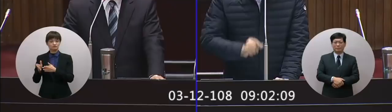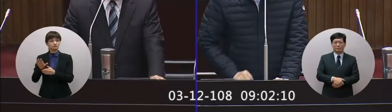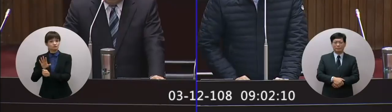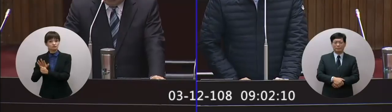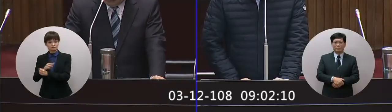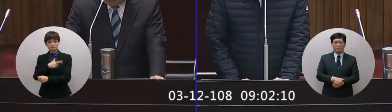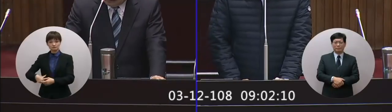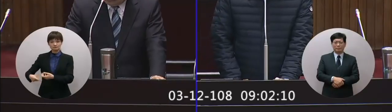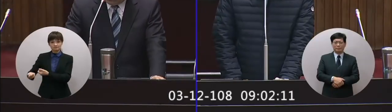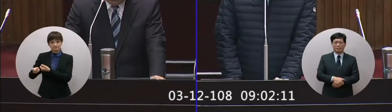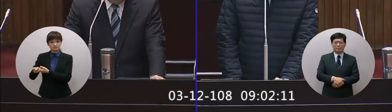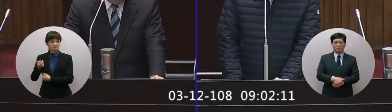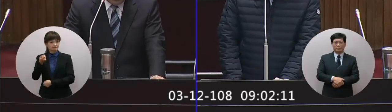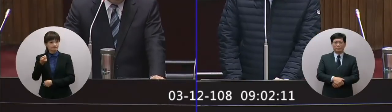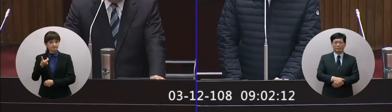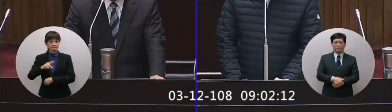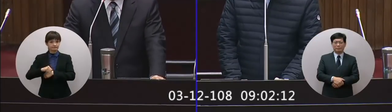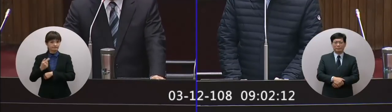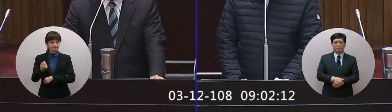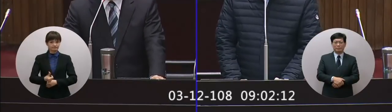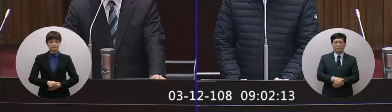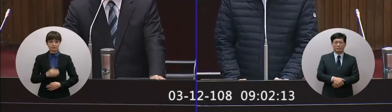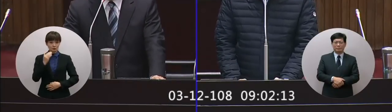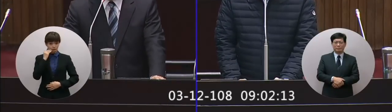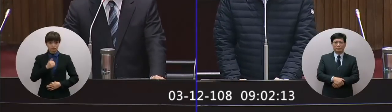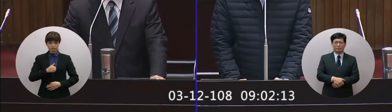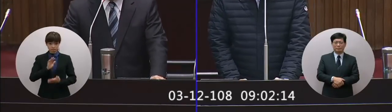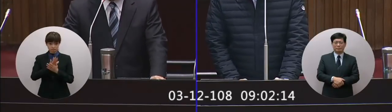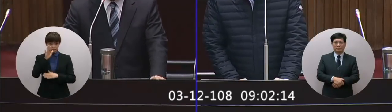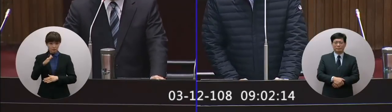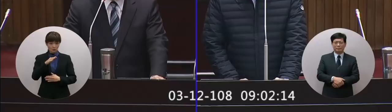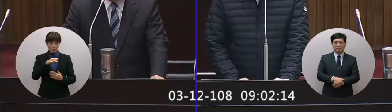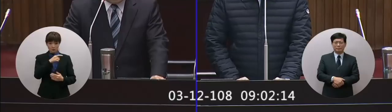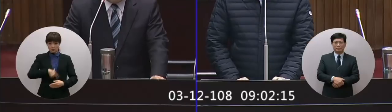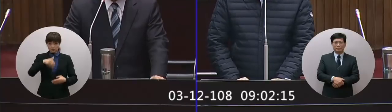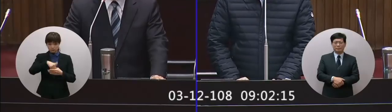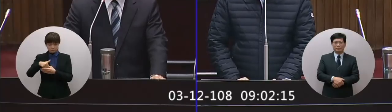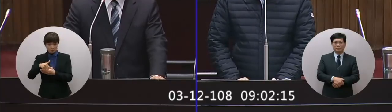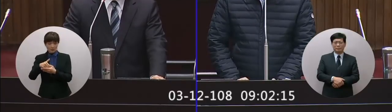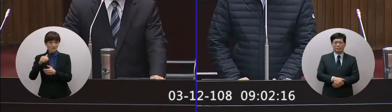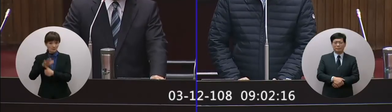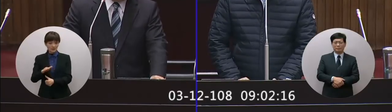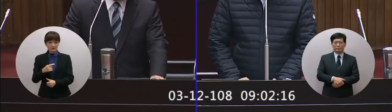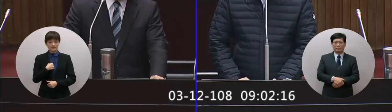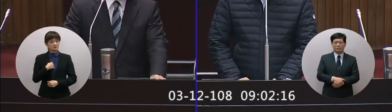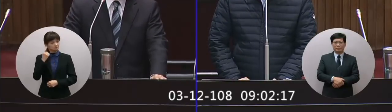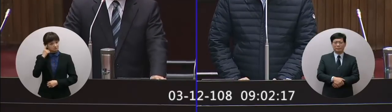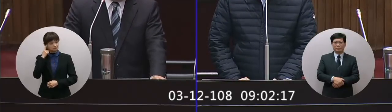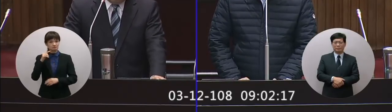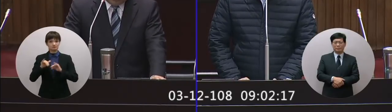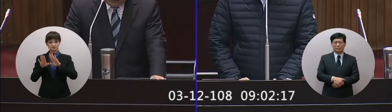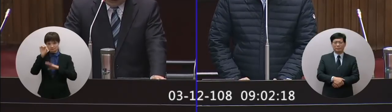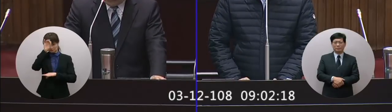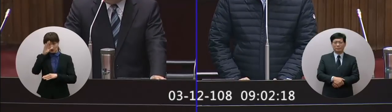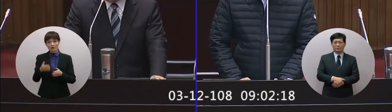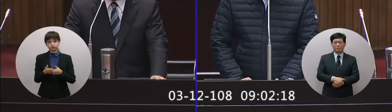选。那这个选举的结果，如果真的对执政党不利，执政党更要谦卑检讨。那